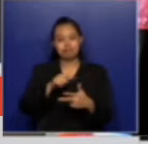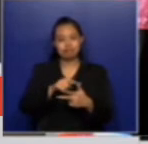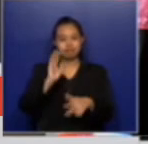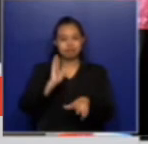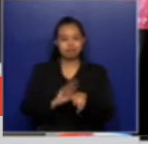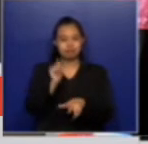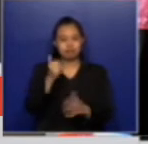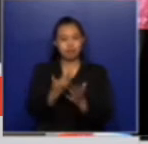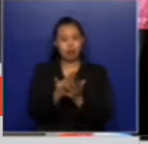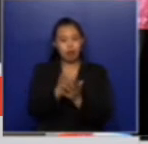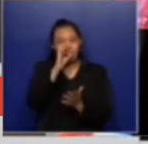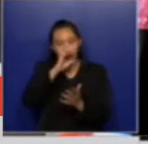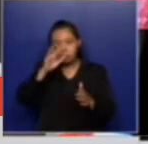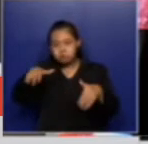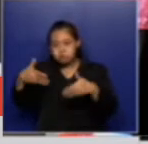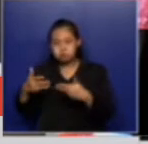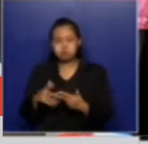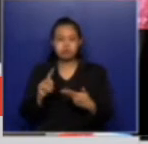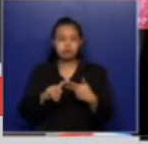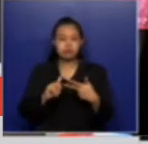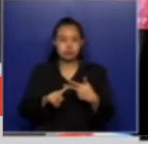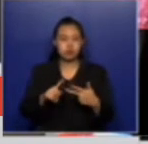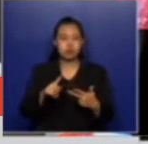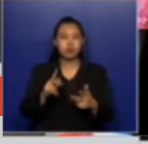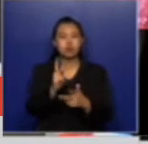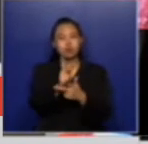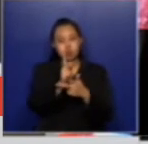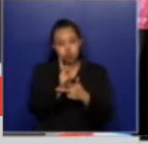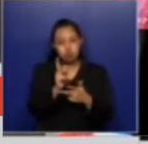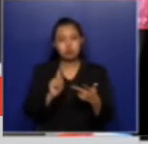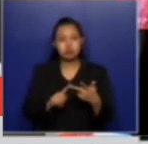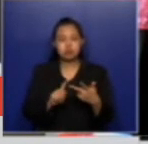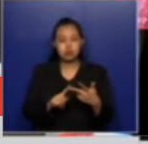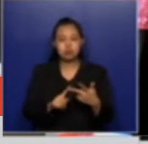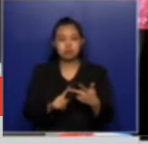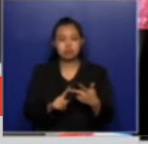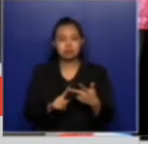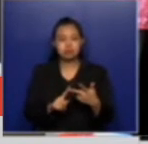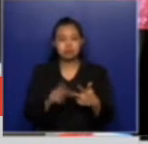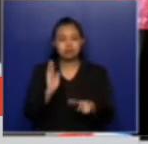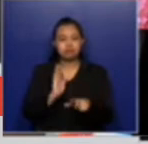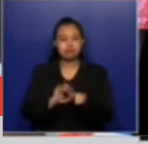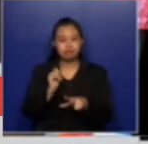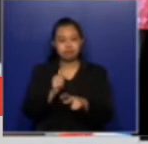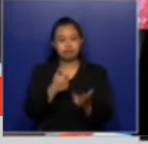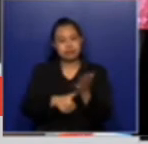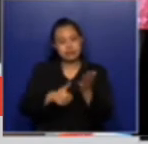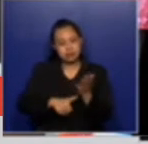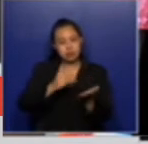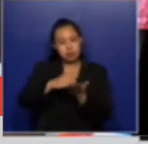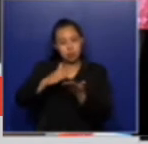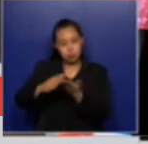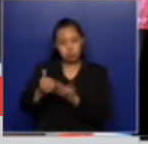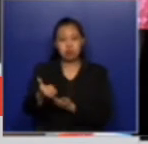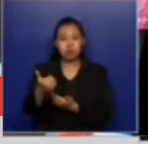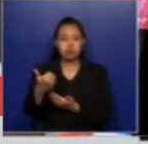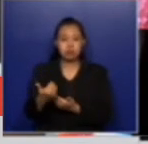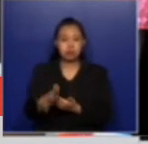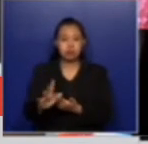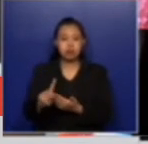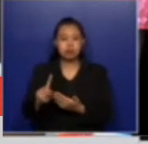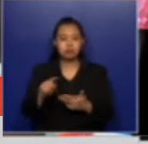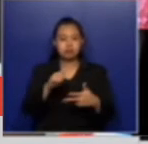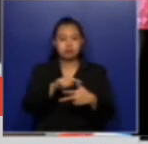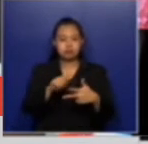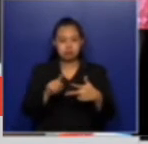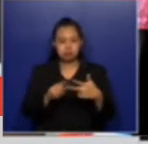ารถในการหาเงิน 2. ความสามารถในการกู้เงิน 3. ความสามารถในการใช้หนี้นี่มันจะทำให้ประเทศเกิดความสมดุลหรือคร